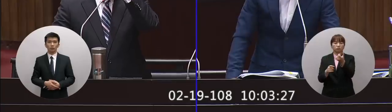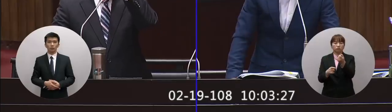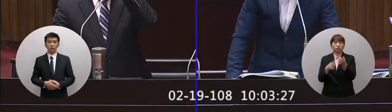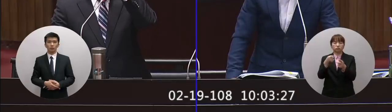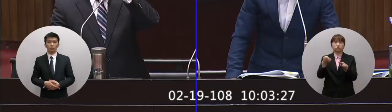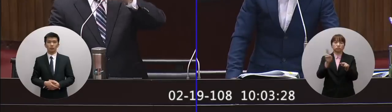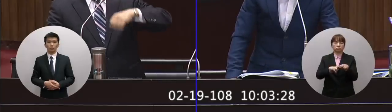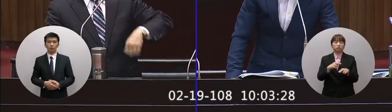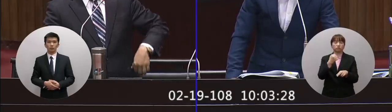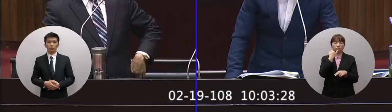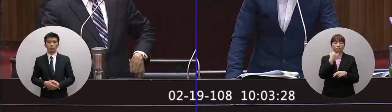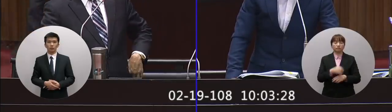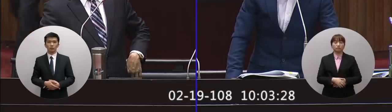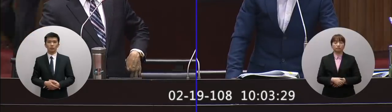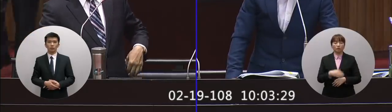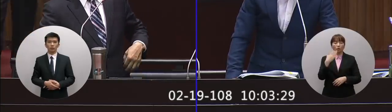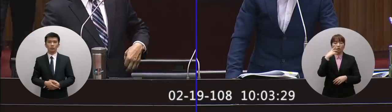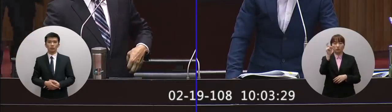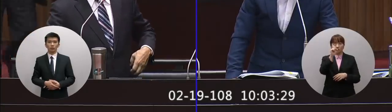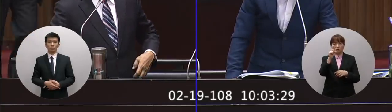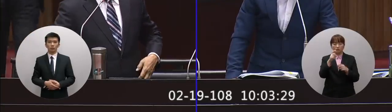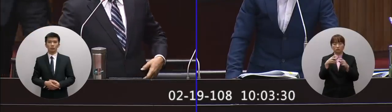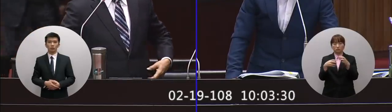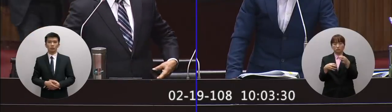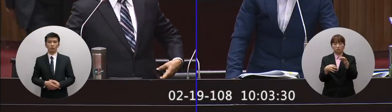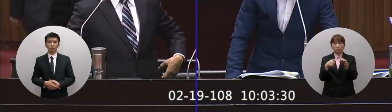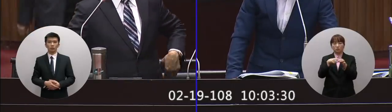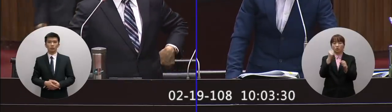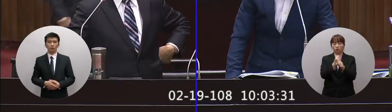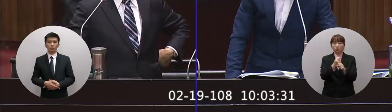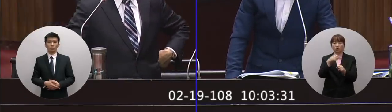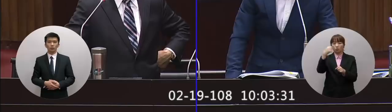用了，好，你10块已经在做，好，